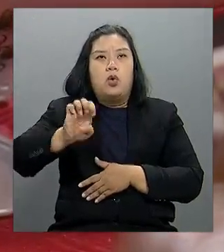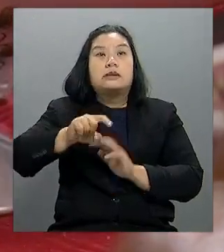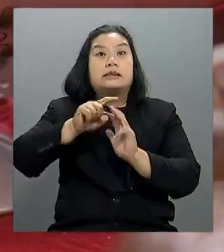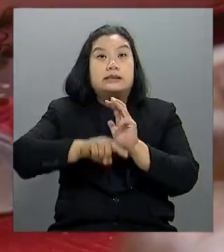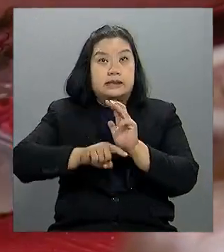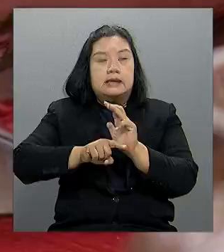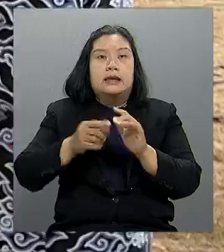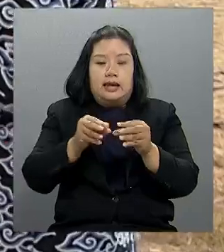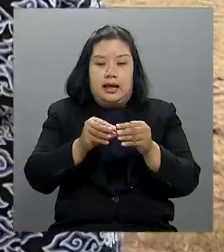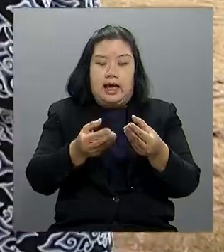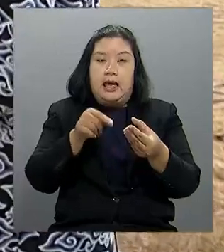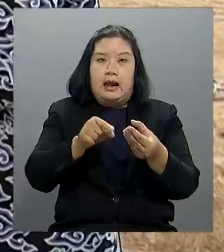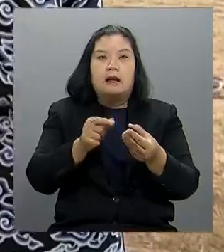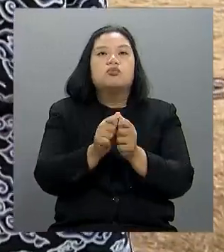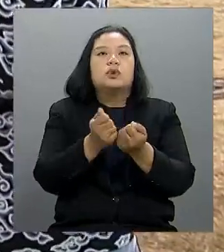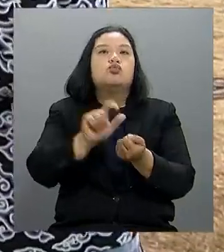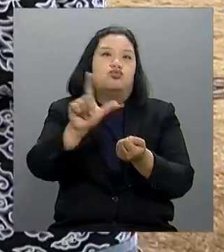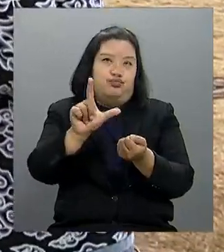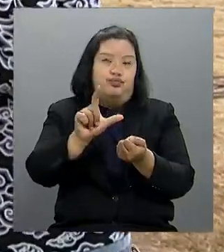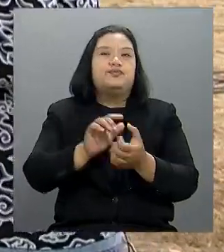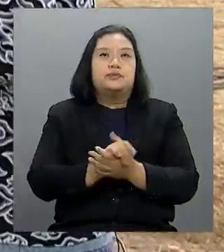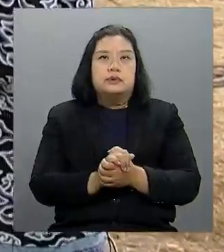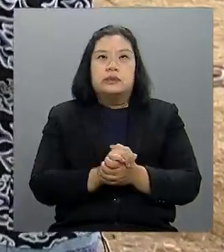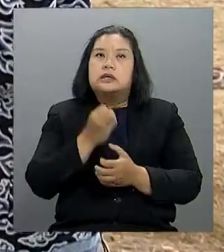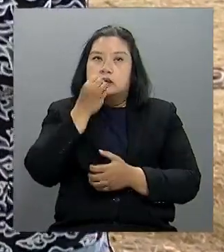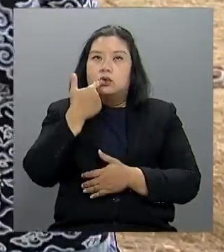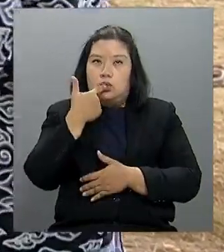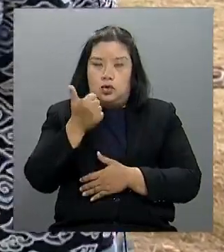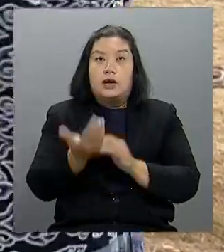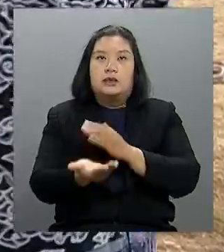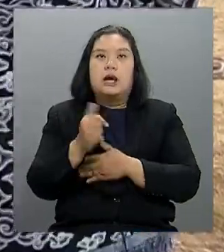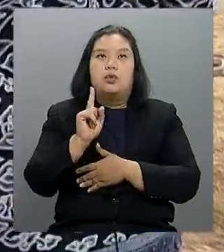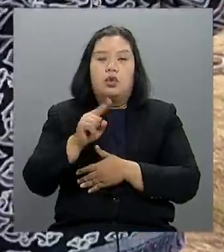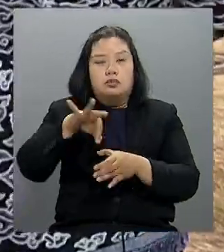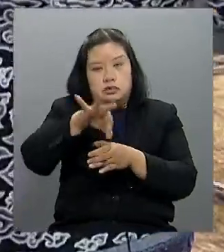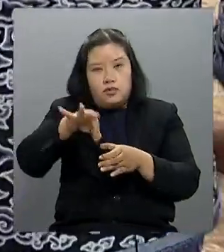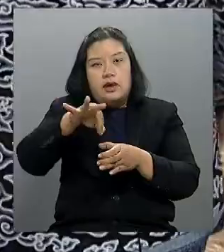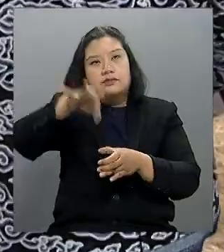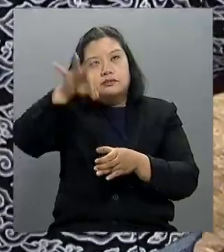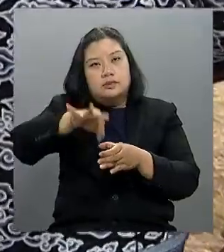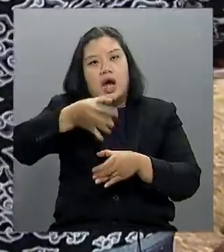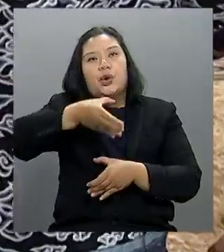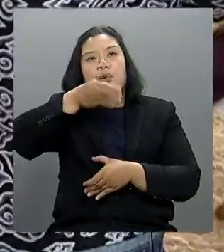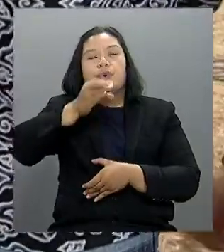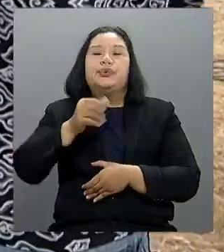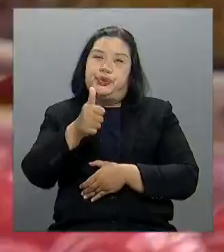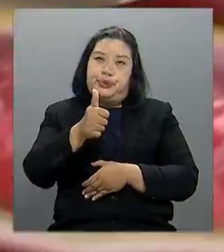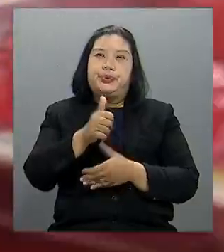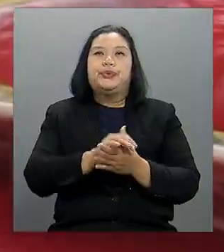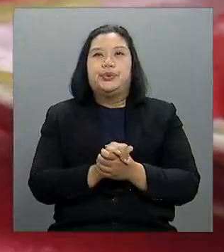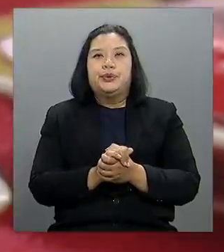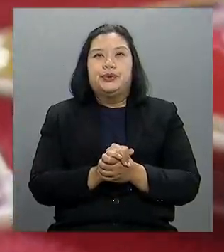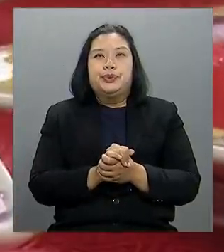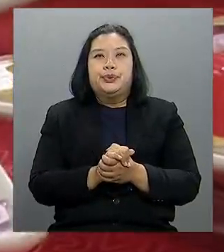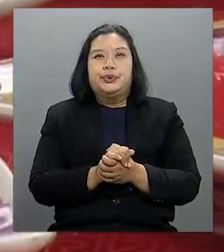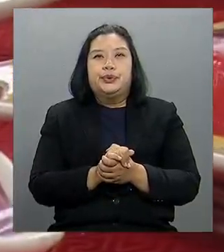สงนะครับอันนี้ก็จะเป็นซิกเนเจอร์อย่างหนึ่งของอาหารเช้าที่ทานคู่กับชากาแฟนะครับ ครับ แล้วก็อันนี้ก็จะเป็นบางท่